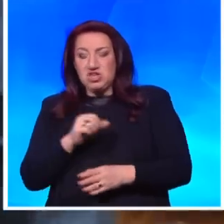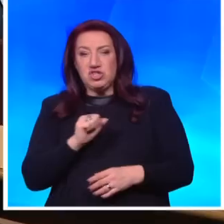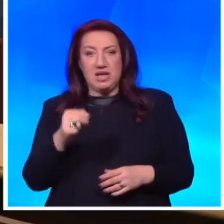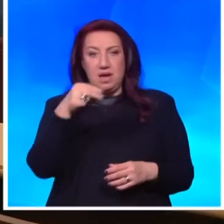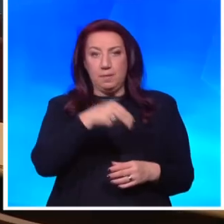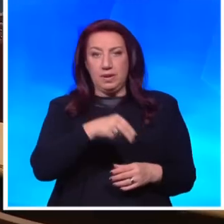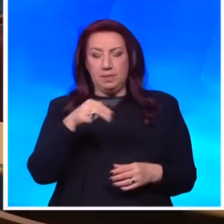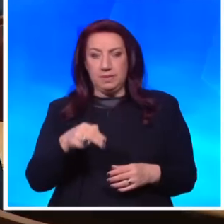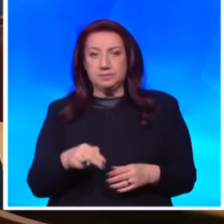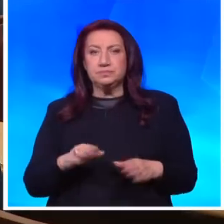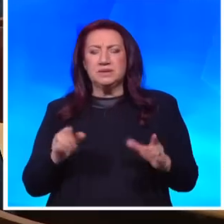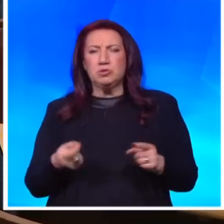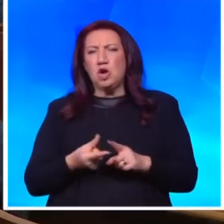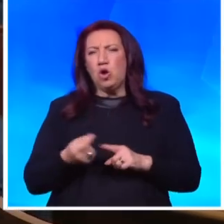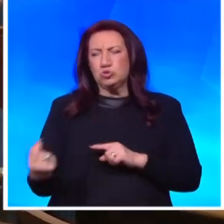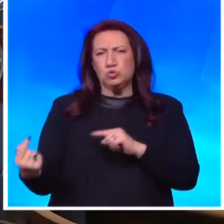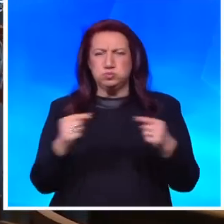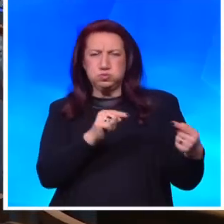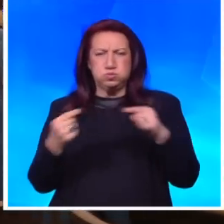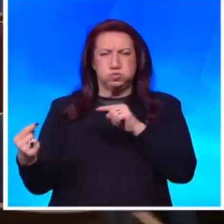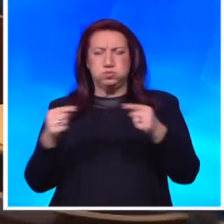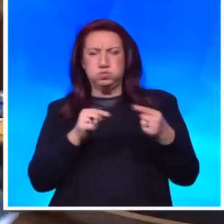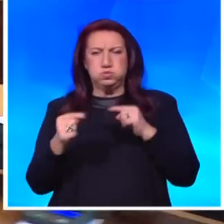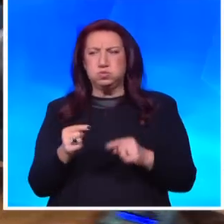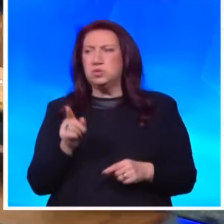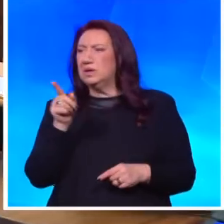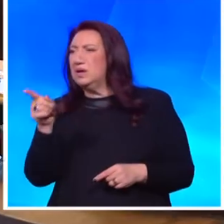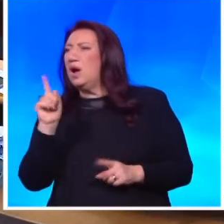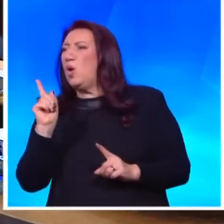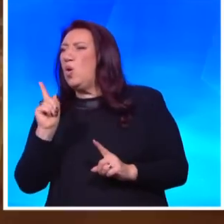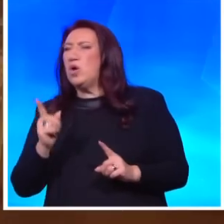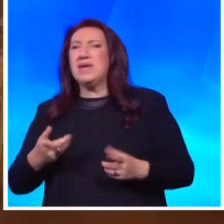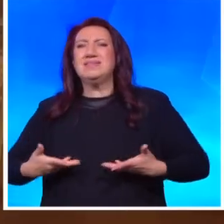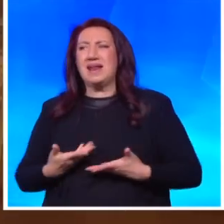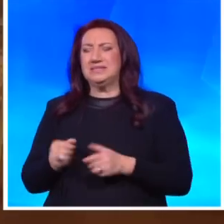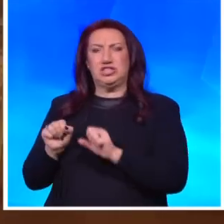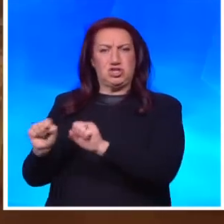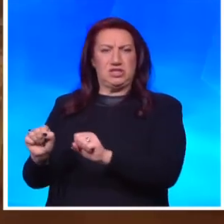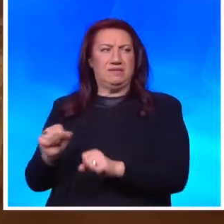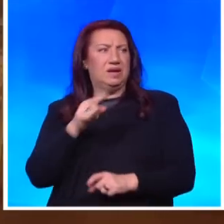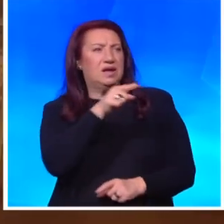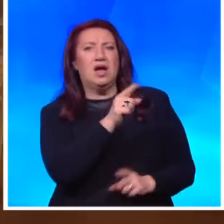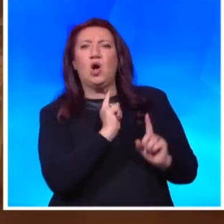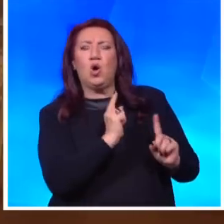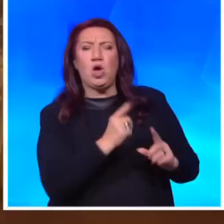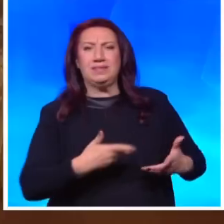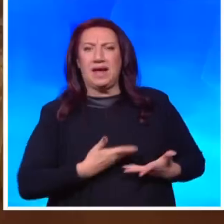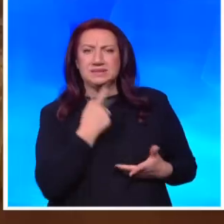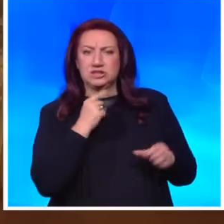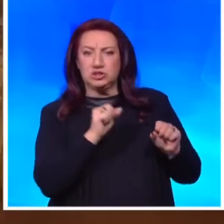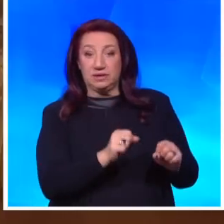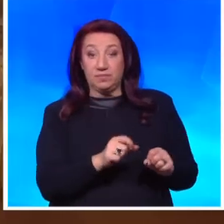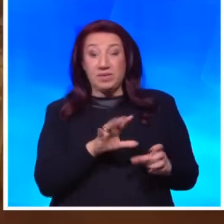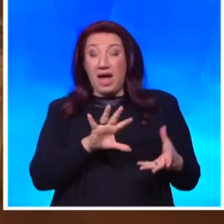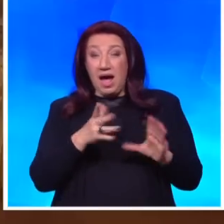България влязоха в остър спор. Кой, чии интереси защитава? Ако сглобите тази абсурдна